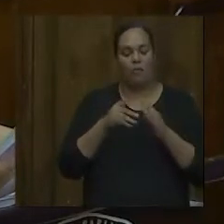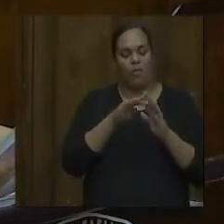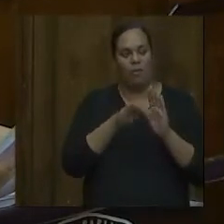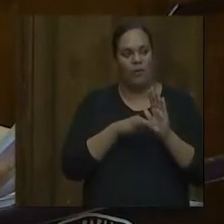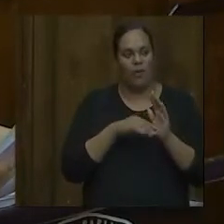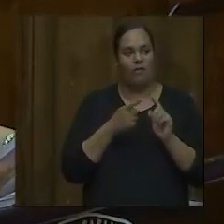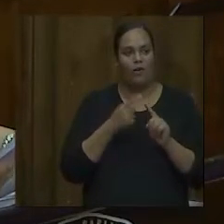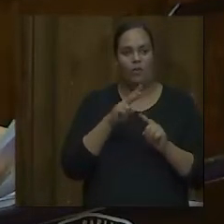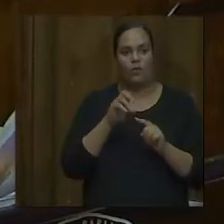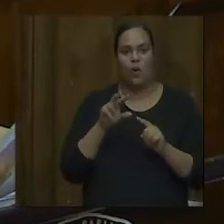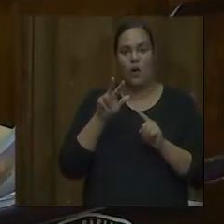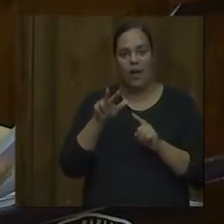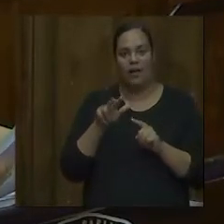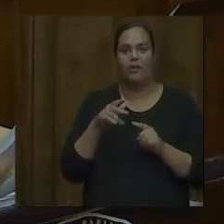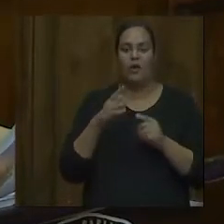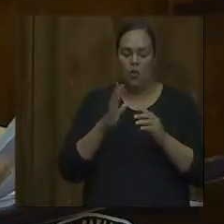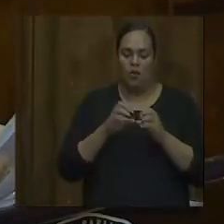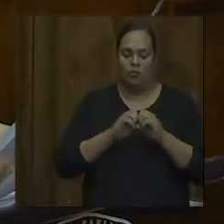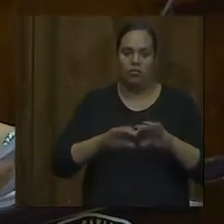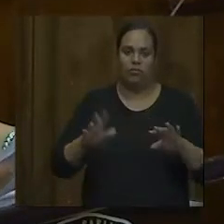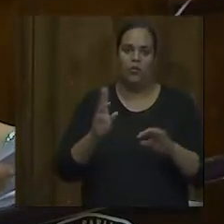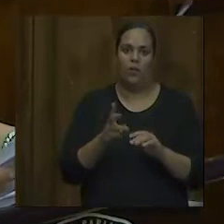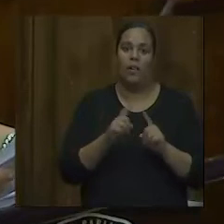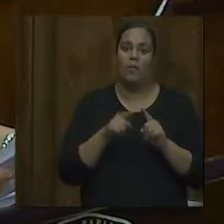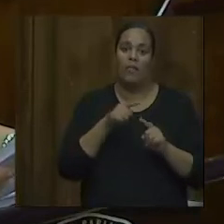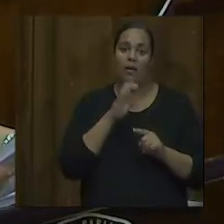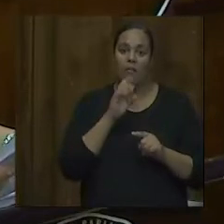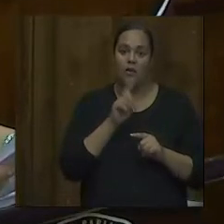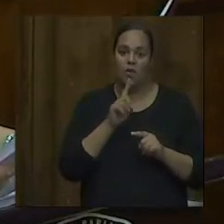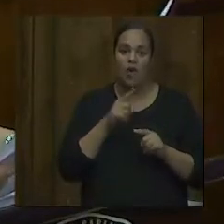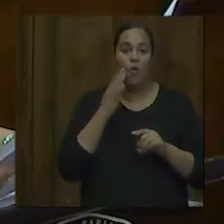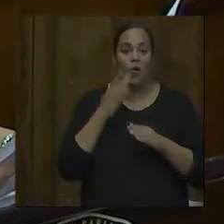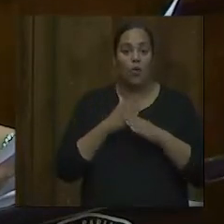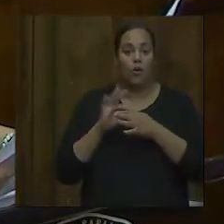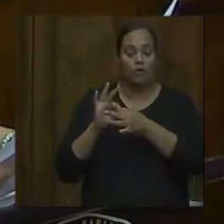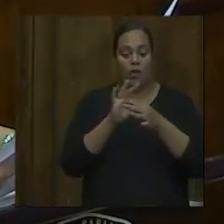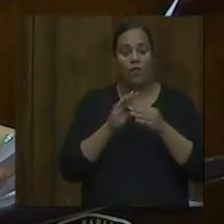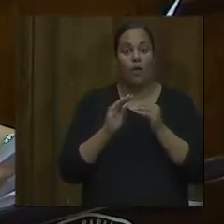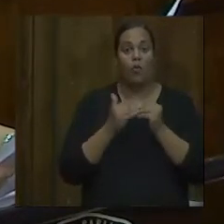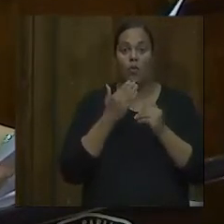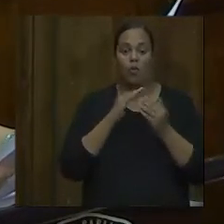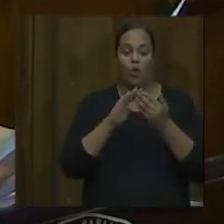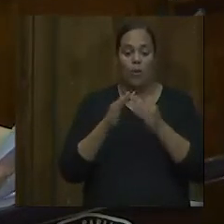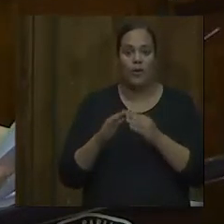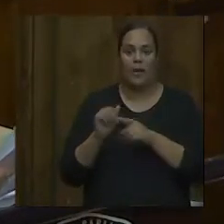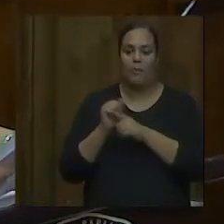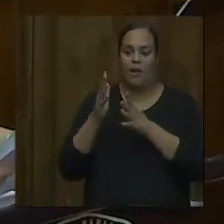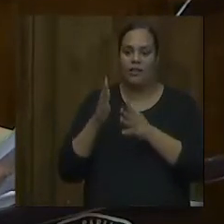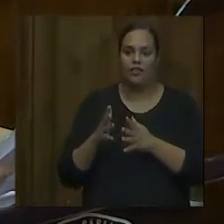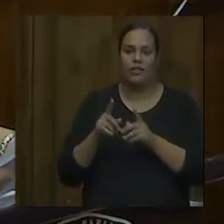het sedert 2008 geweldig uitgebrei. Dit het beteken dat samewerking met gemeenskappe,